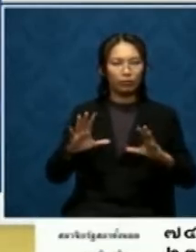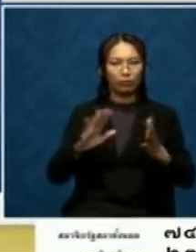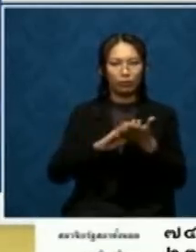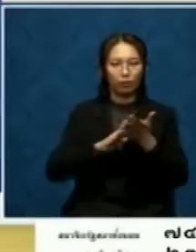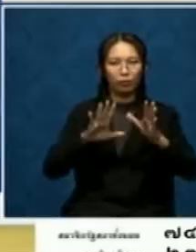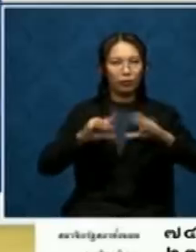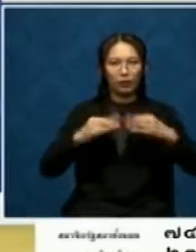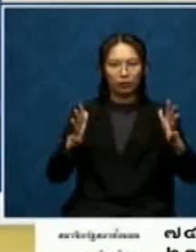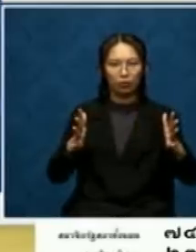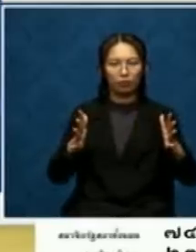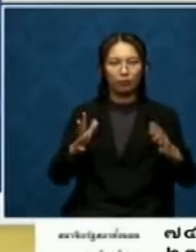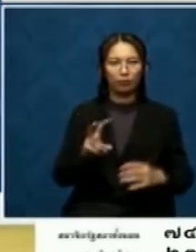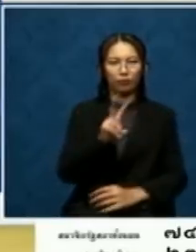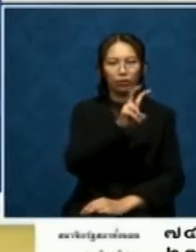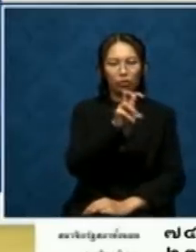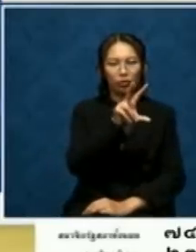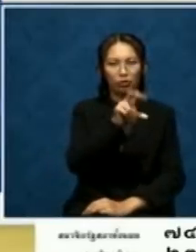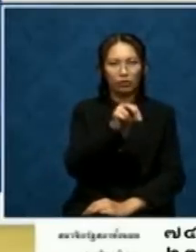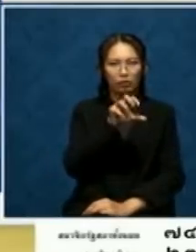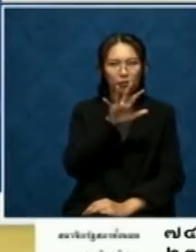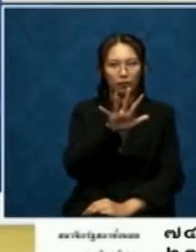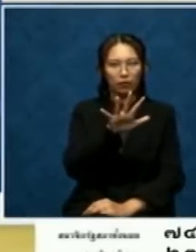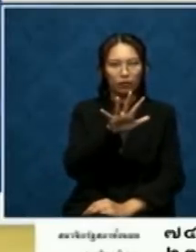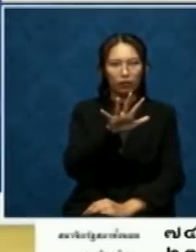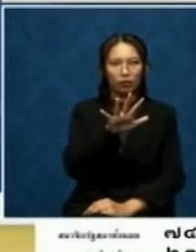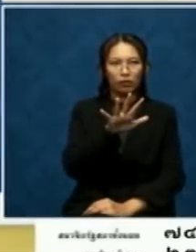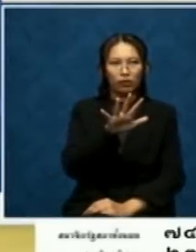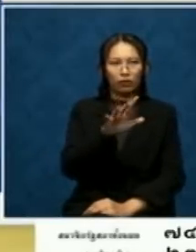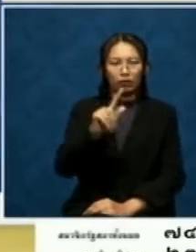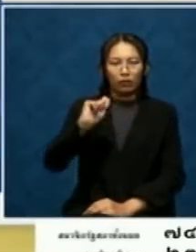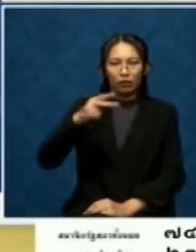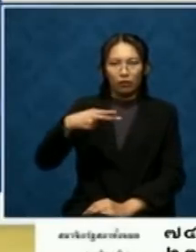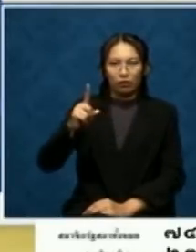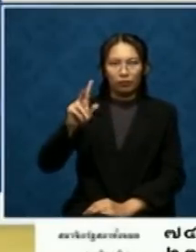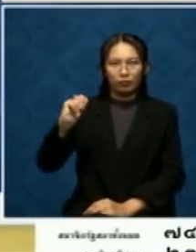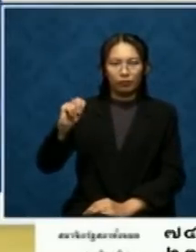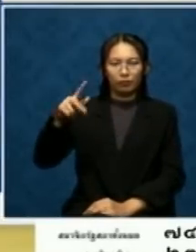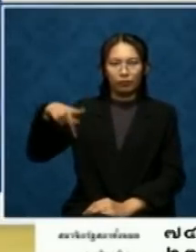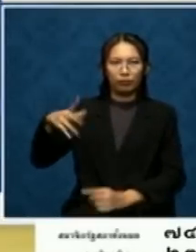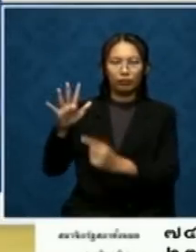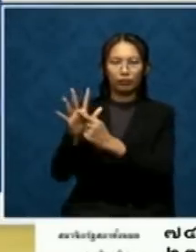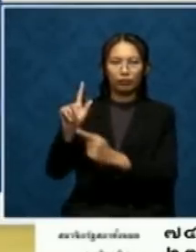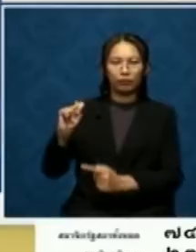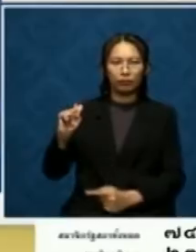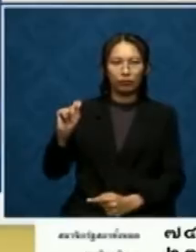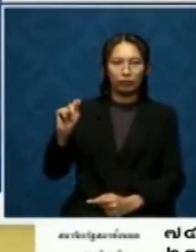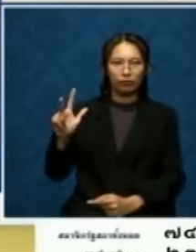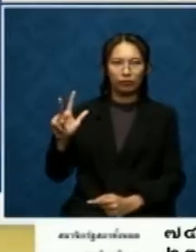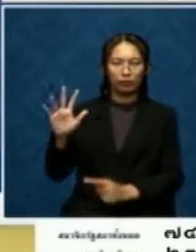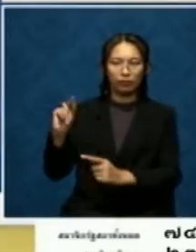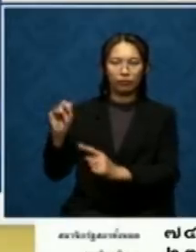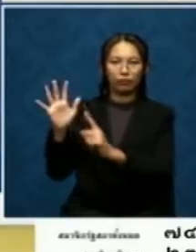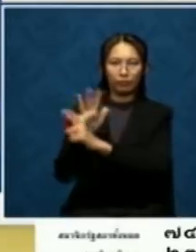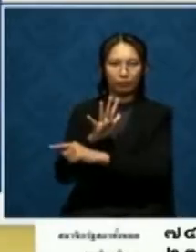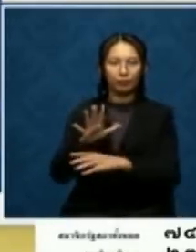าทนะฮะแล้วก็ปรับราคาพืชผลทางการเกษตรด้วยอาจารย์กฤษฎาล่ะคะมองว่าเอ๊ะอย่างนี้จะมีรายชื่อคนนอกเข้ามานั่งในตำแหน่ง